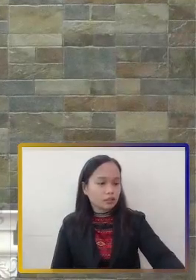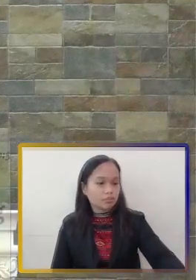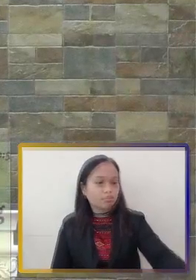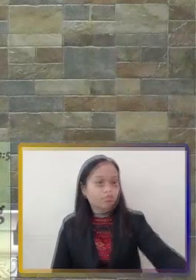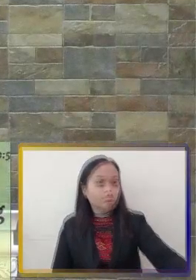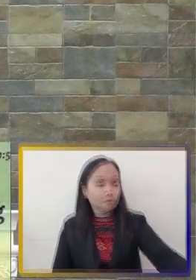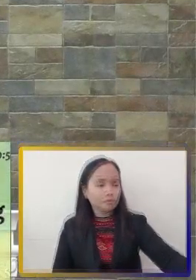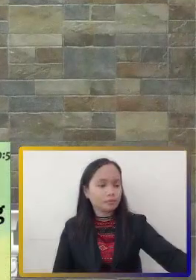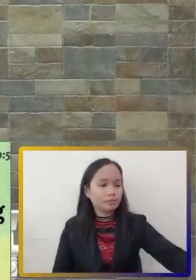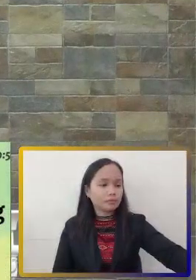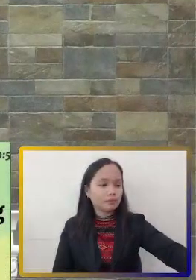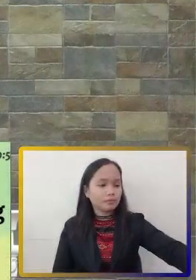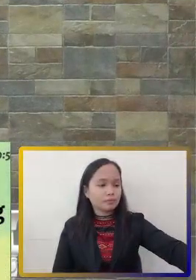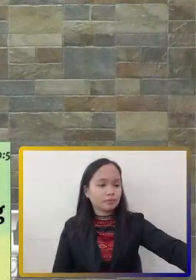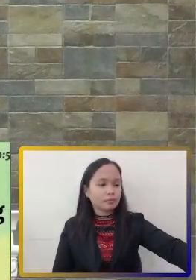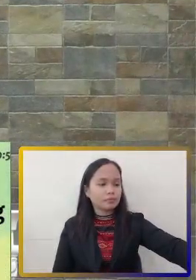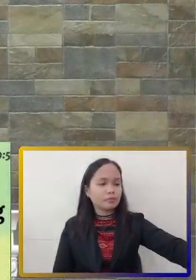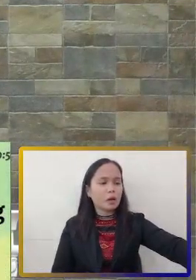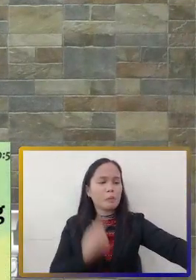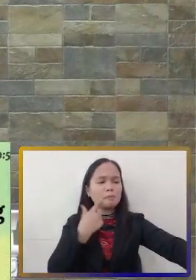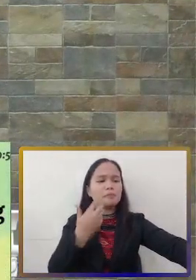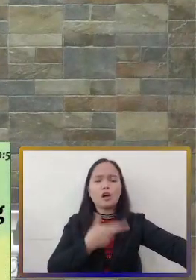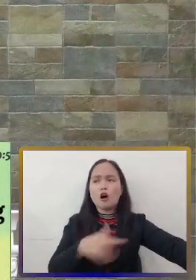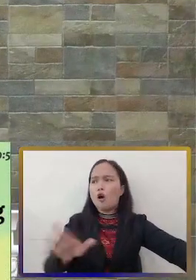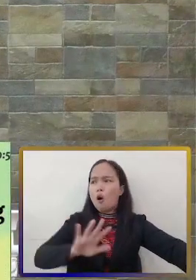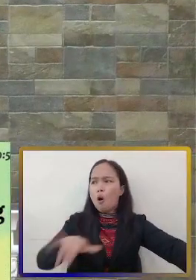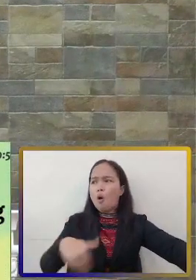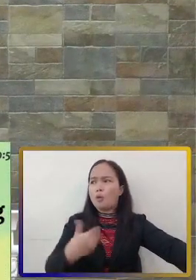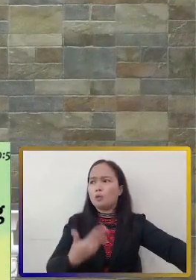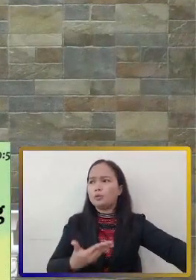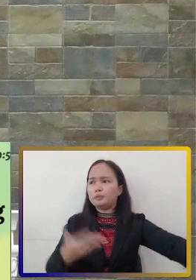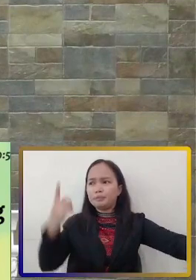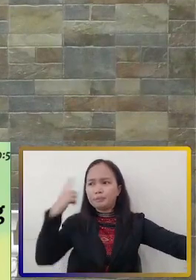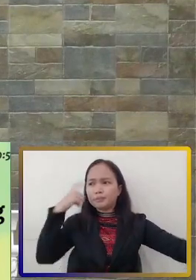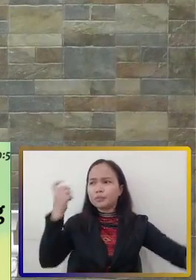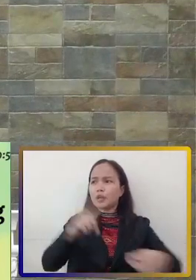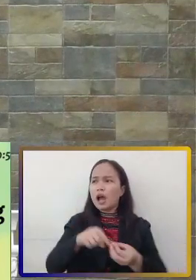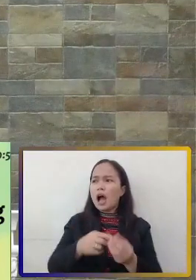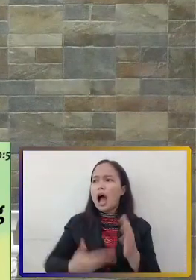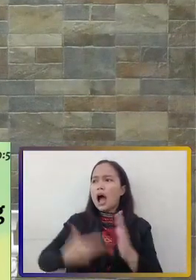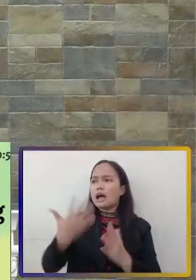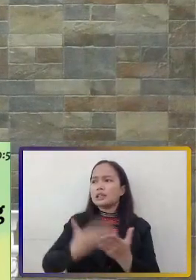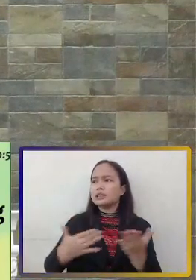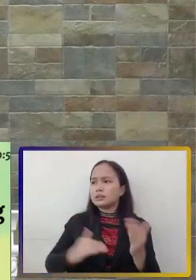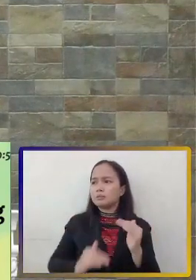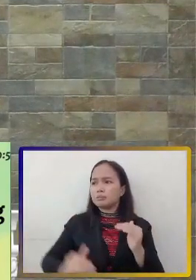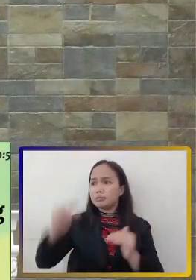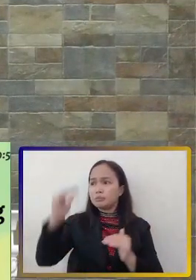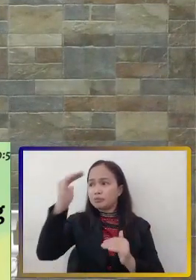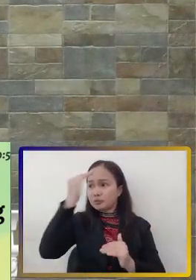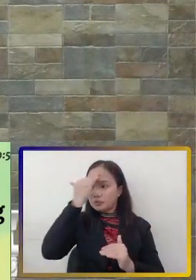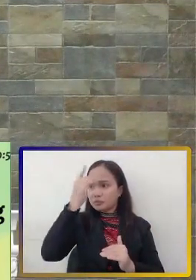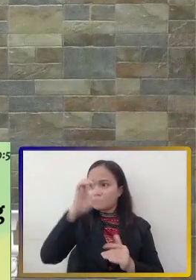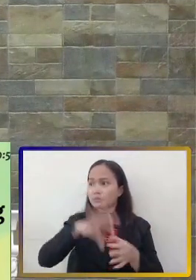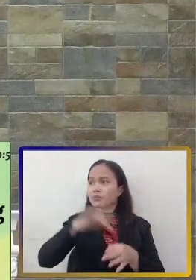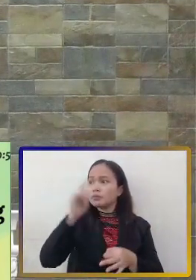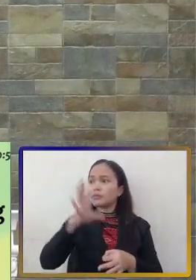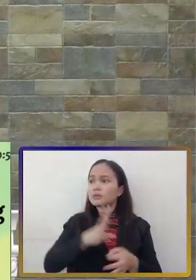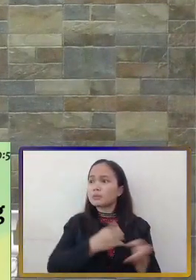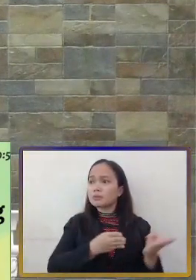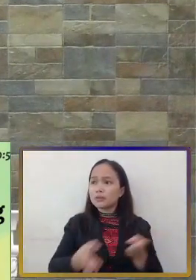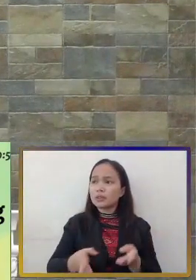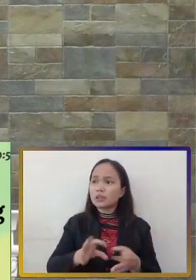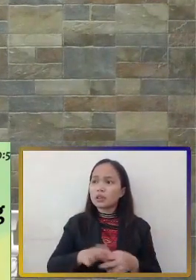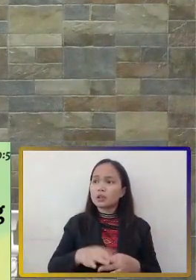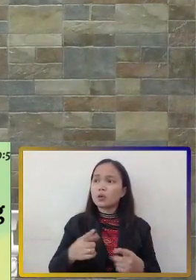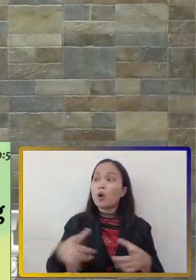Casting down imaginations and every high thing that exalted itself against the knowledge of God, and bringing into captivity